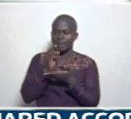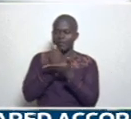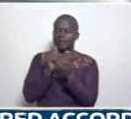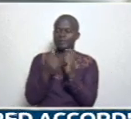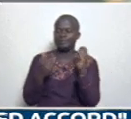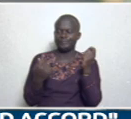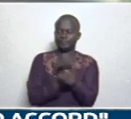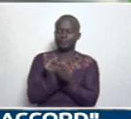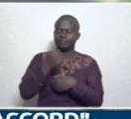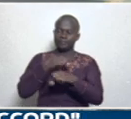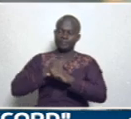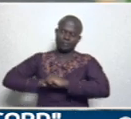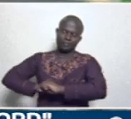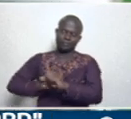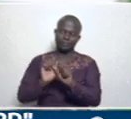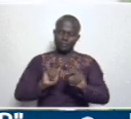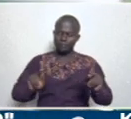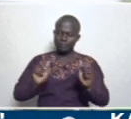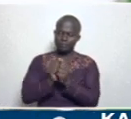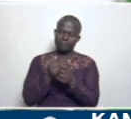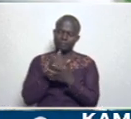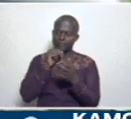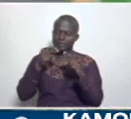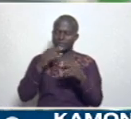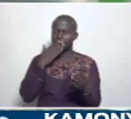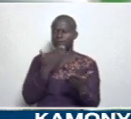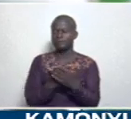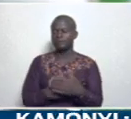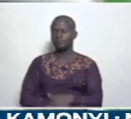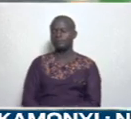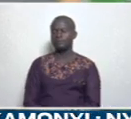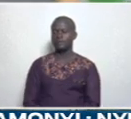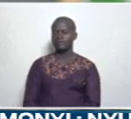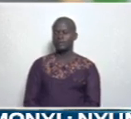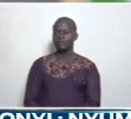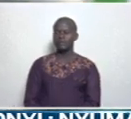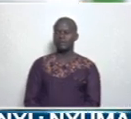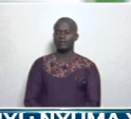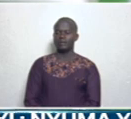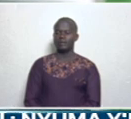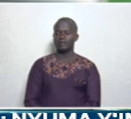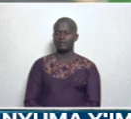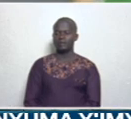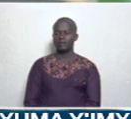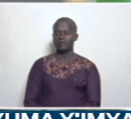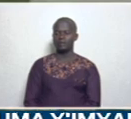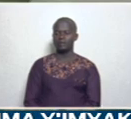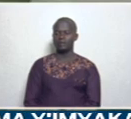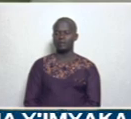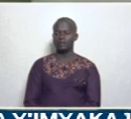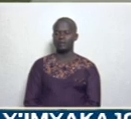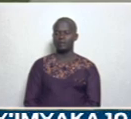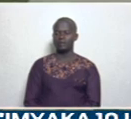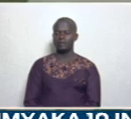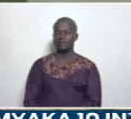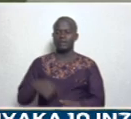kuvugurura ibikorwa byo kubungabunga amahoro ndetse no gutuma bigenda neza. Make peacekeeping and peace operations much more successful. Captain